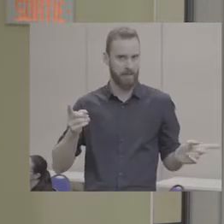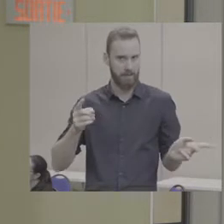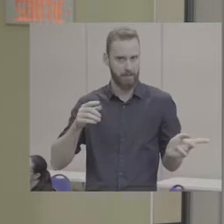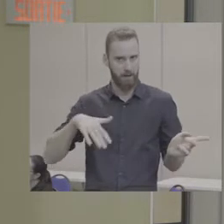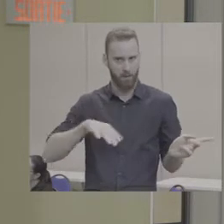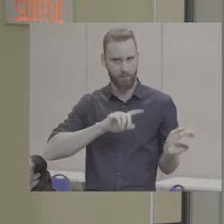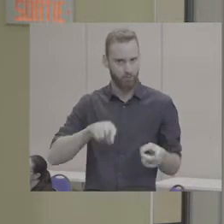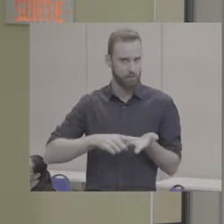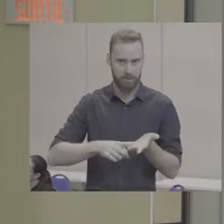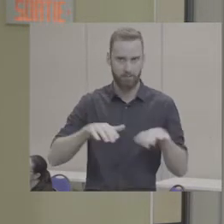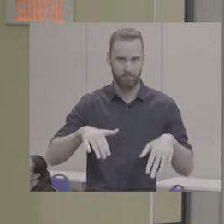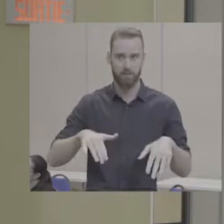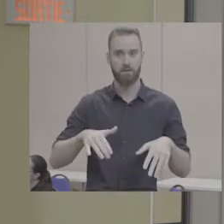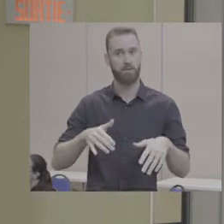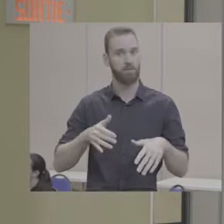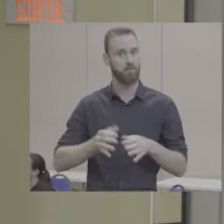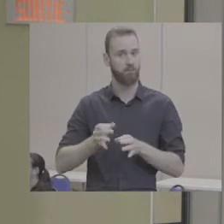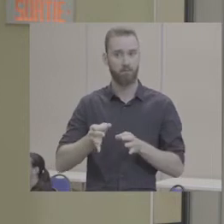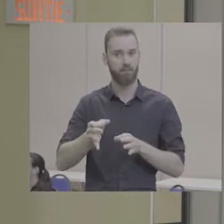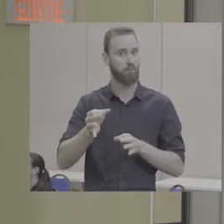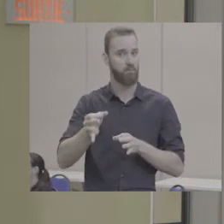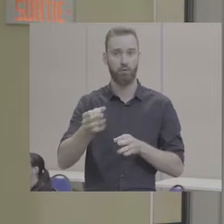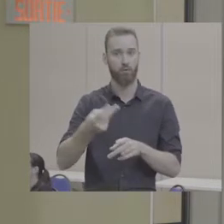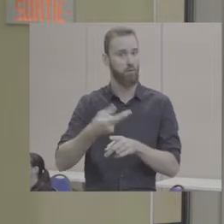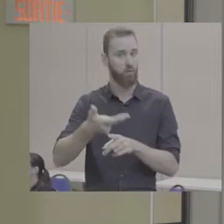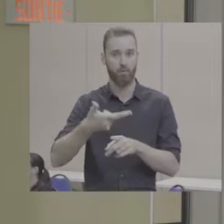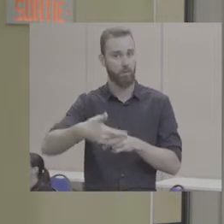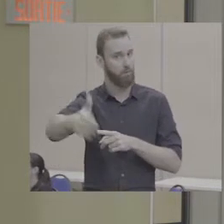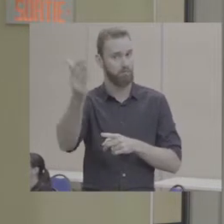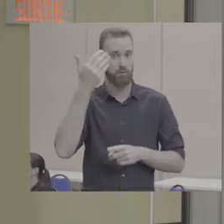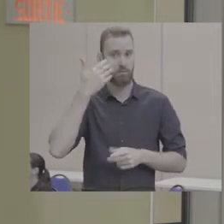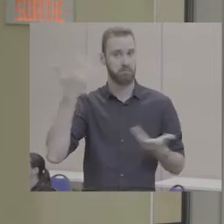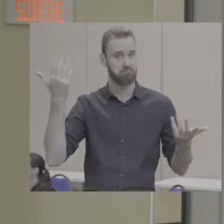réglé. Ça va se régler dans plusieurs mois.